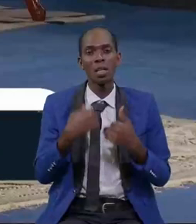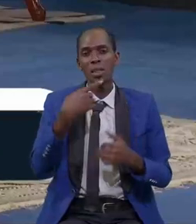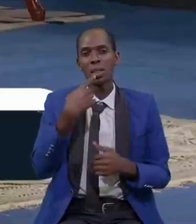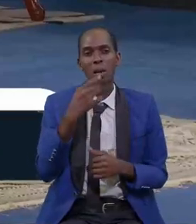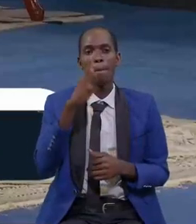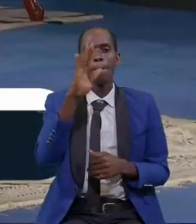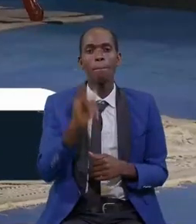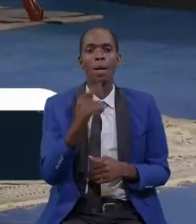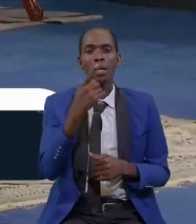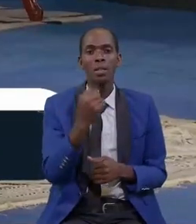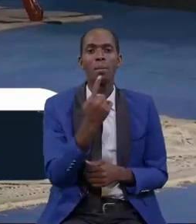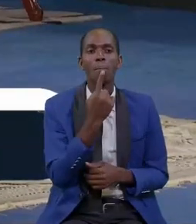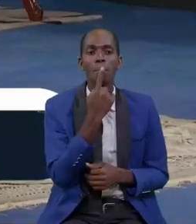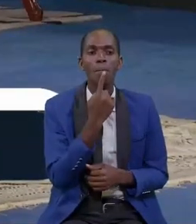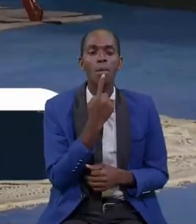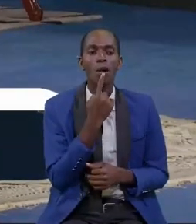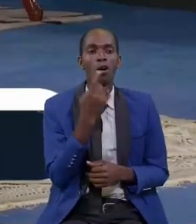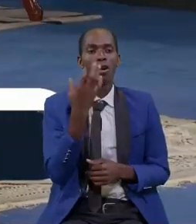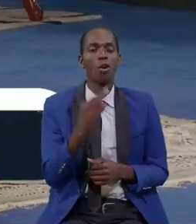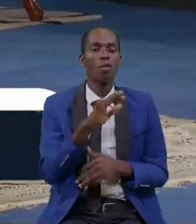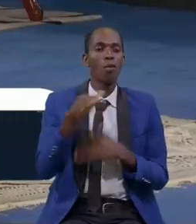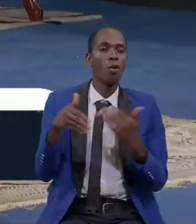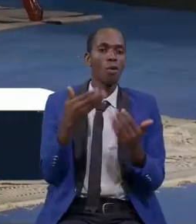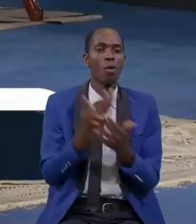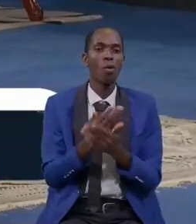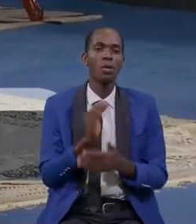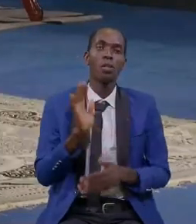Dont Dieu a parlé anciennement par la bouche de ses